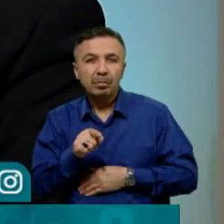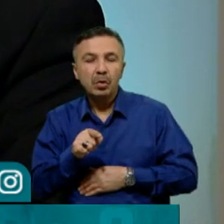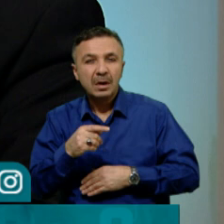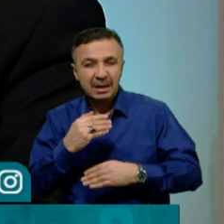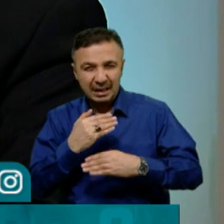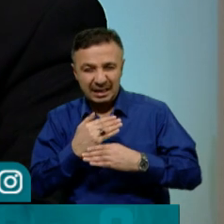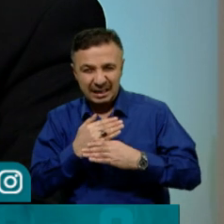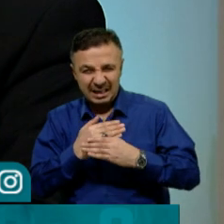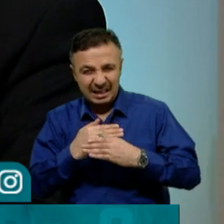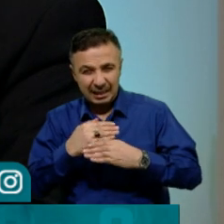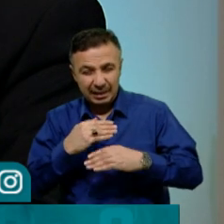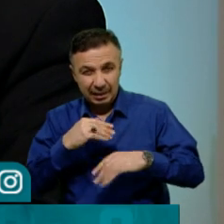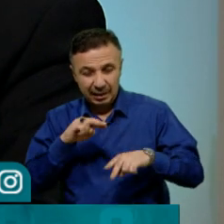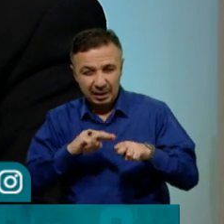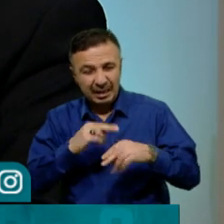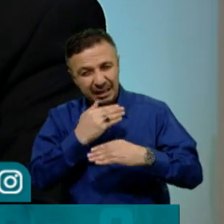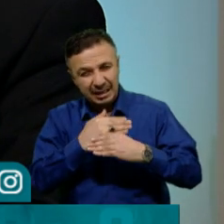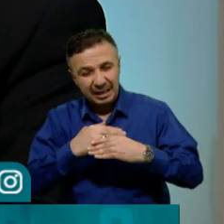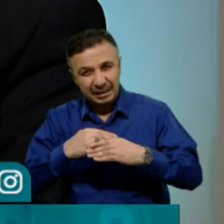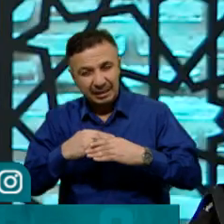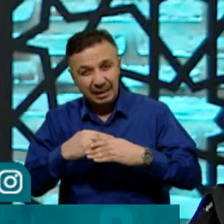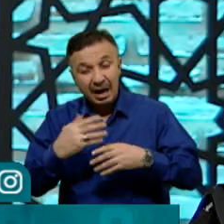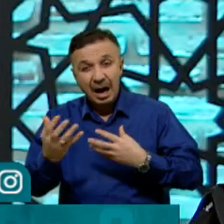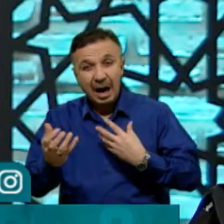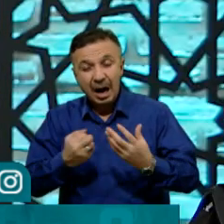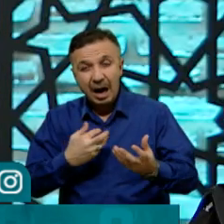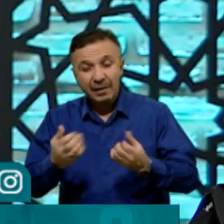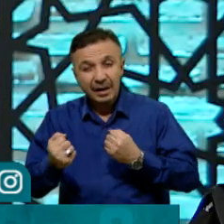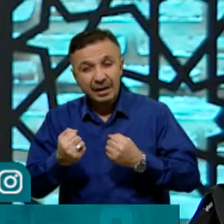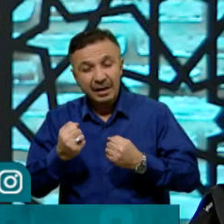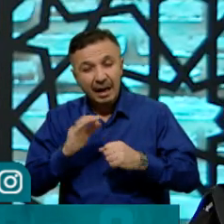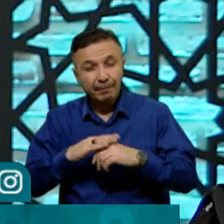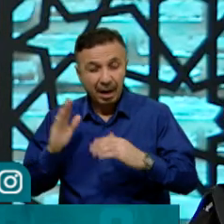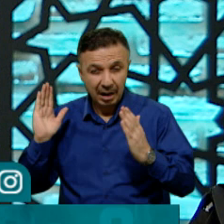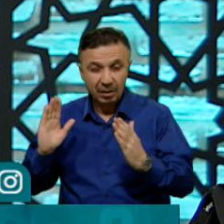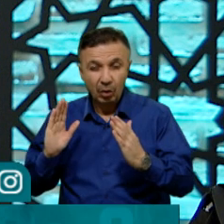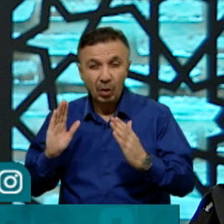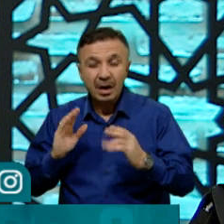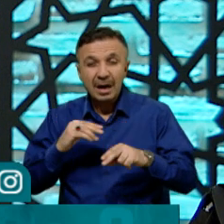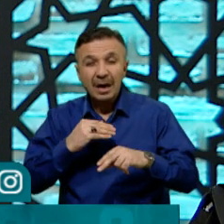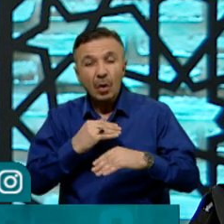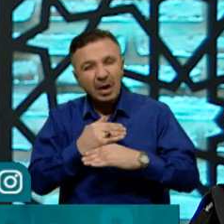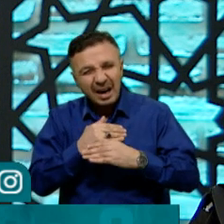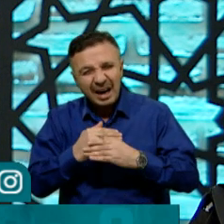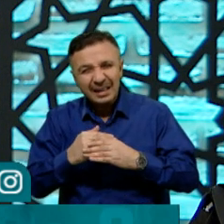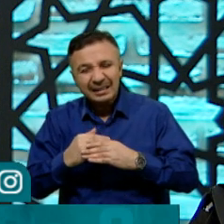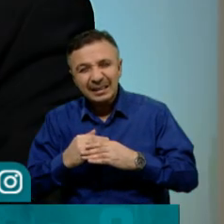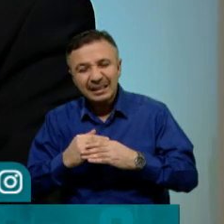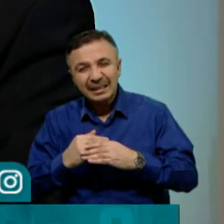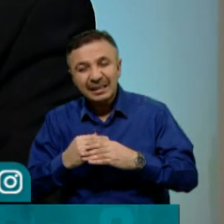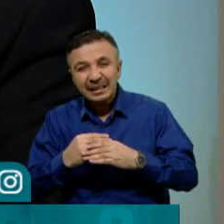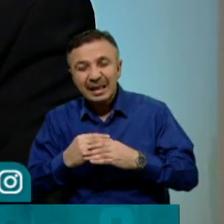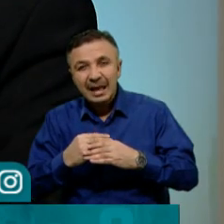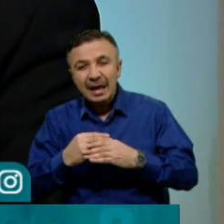karşılığında Yani kredi kartını kullanma karşılığında O kartın Bedeli olarak bazı